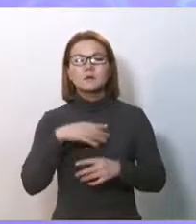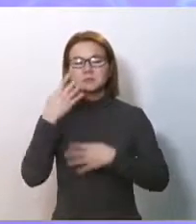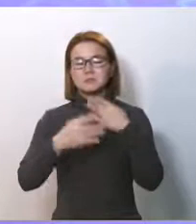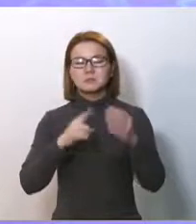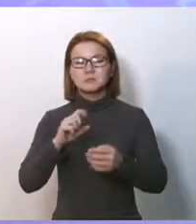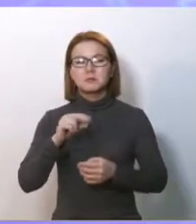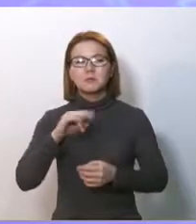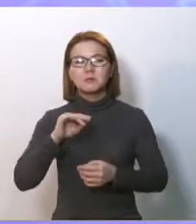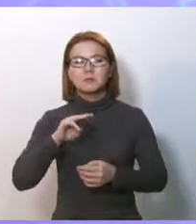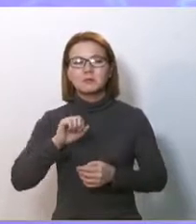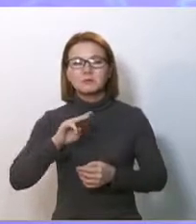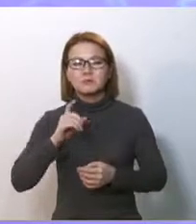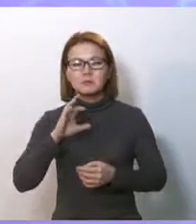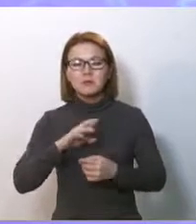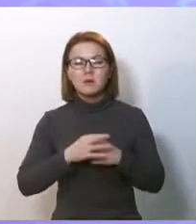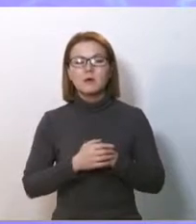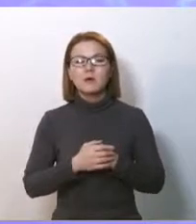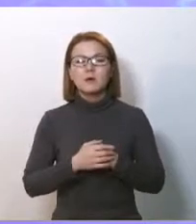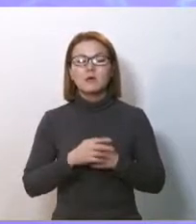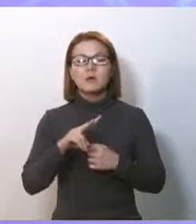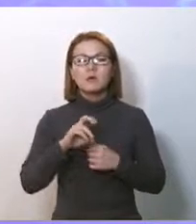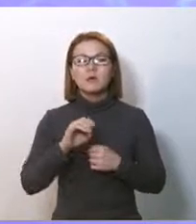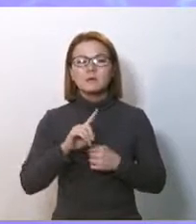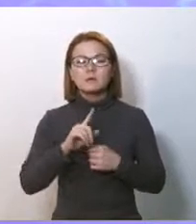запутаться, лезть на рожон,